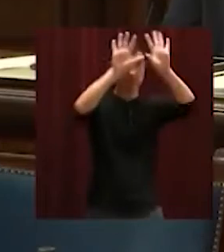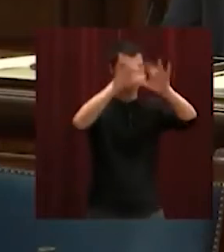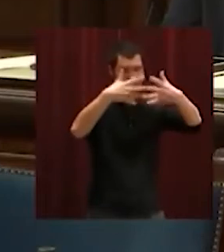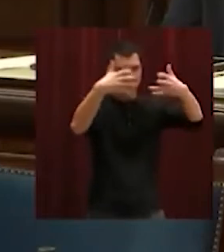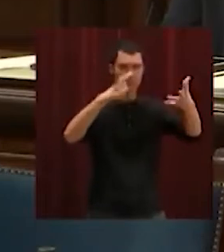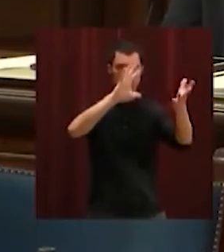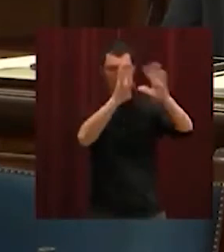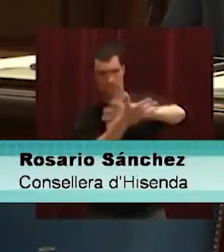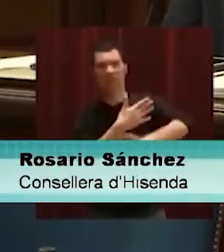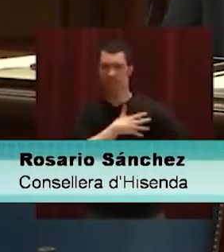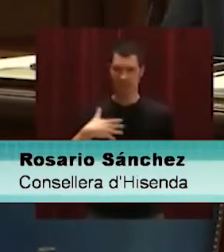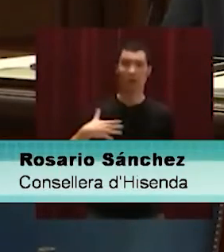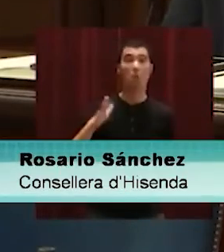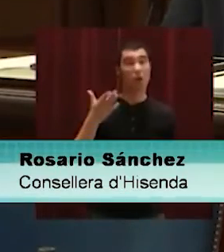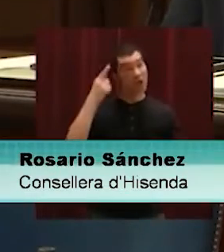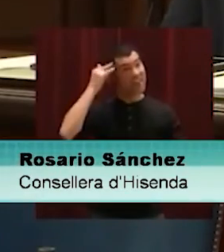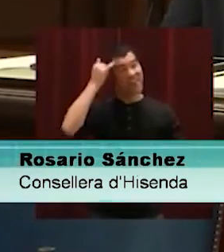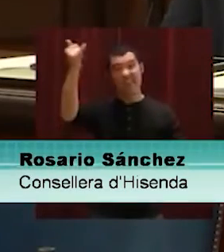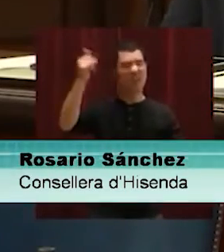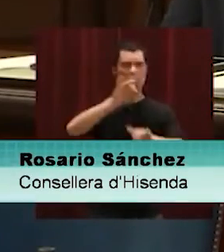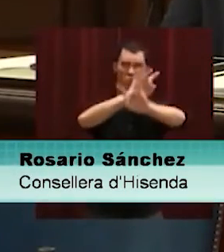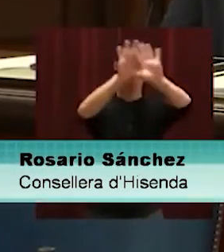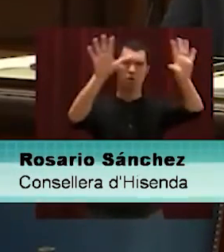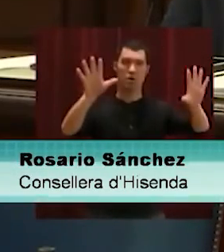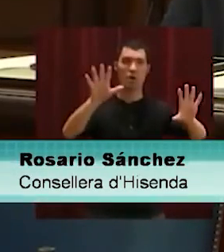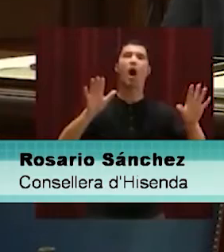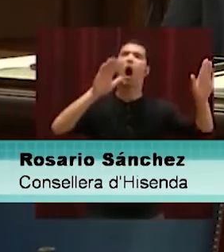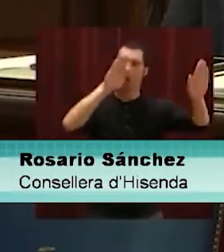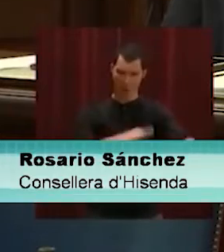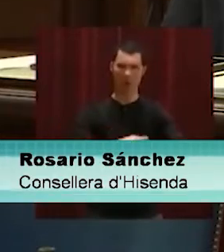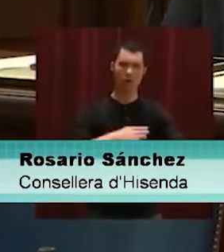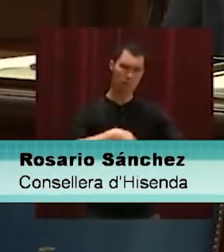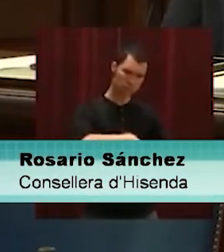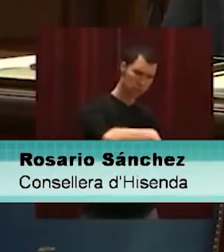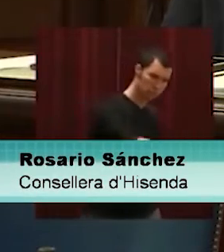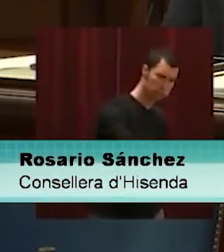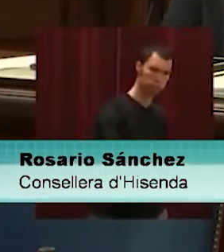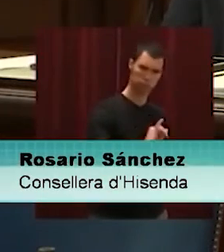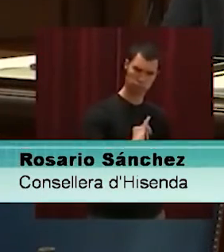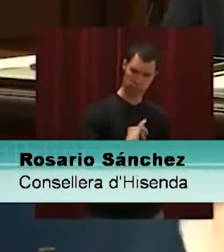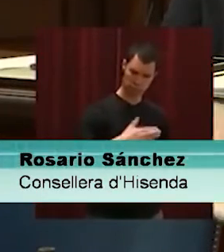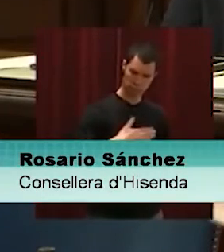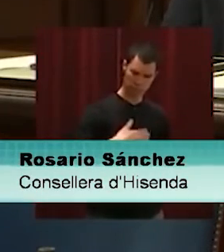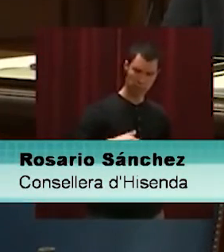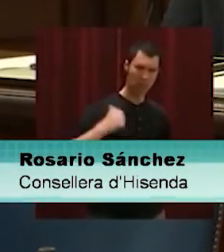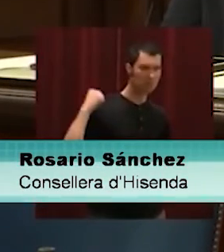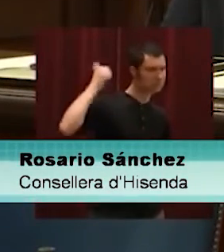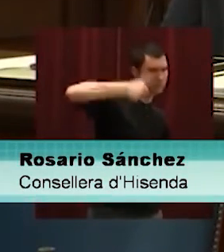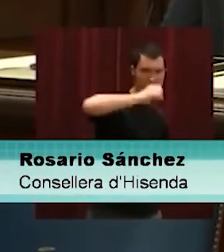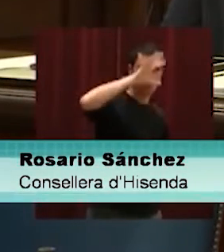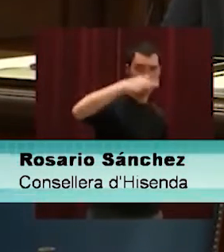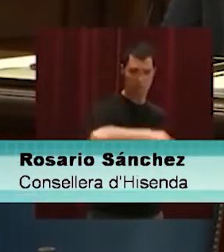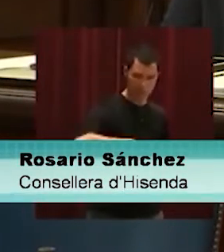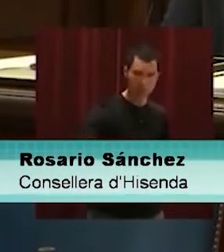El posicionament que tenim és molt clar. A favor dels pactes successoris com a tret identitari i del seu esperit i a favor